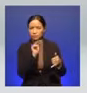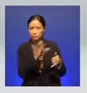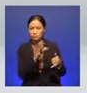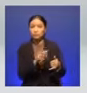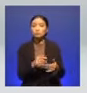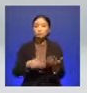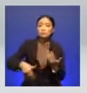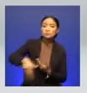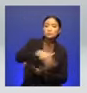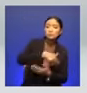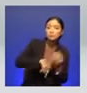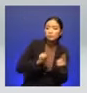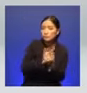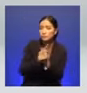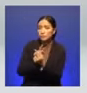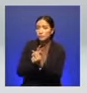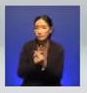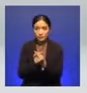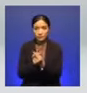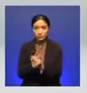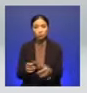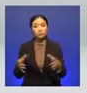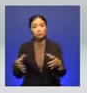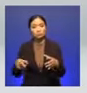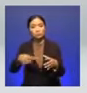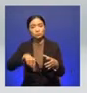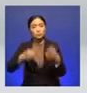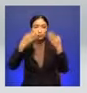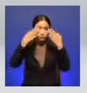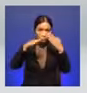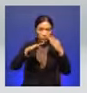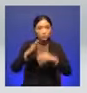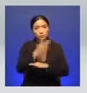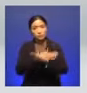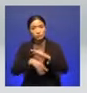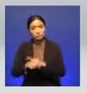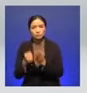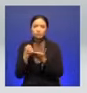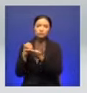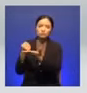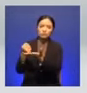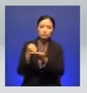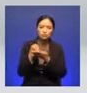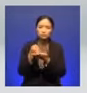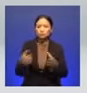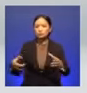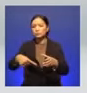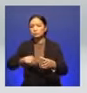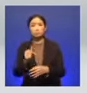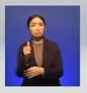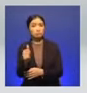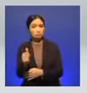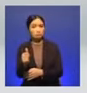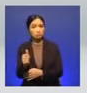คลีอยู่เนี่ยโดยส่วนใหญ่ในกลุ่มคนตาบอดคนพิการเนี่ยเขาจะช่วยเหลือกันดีนะครับเขาไม่ค่อย